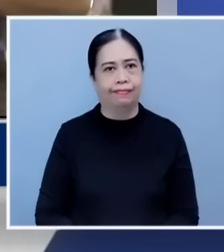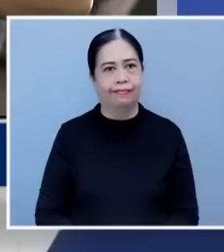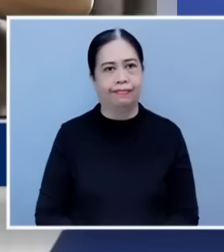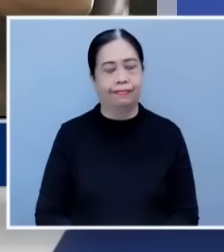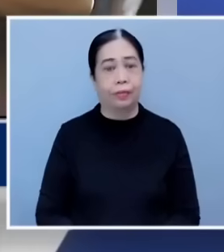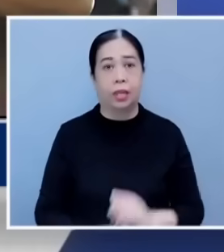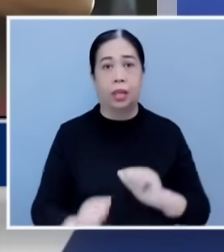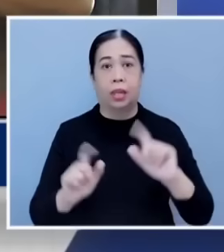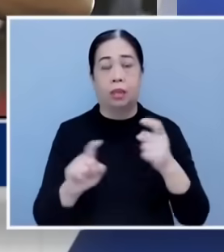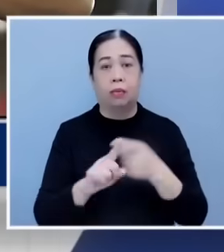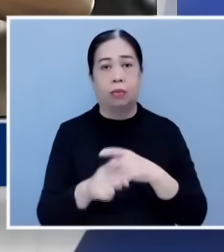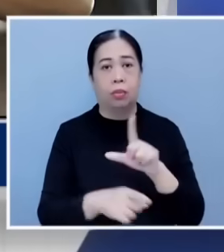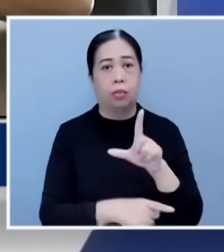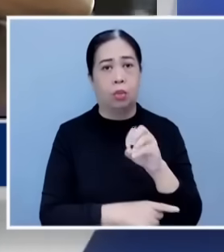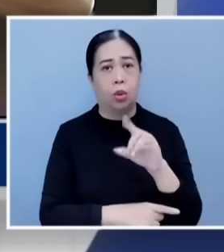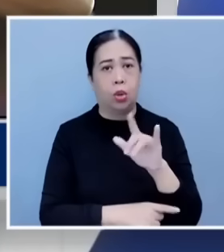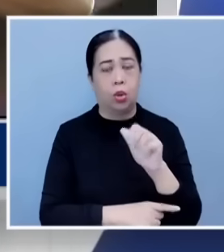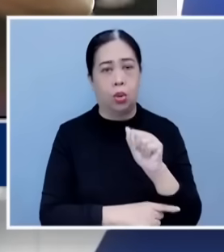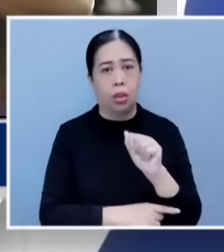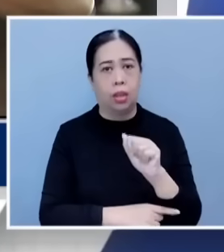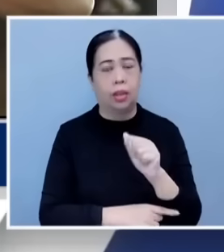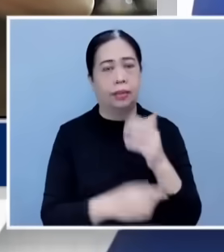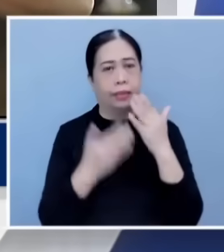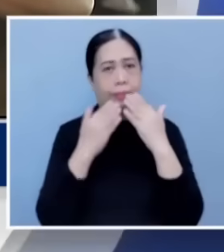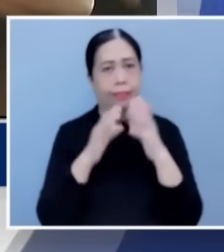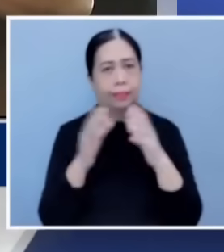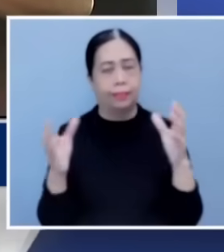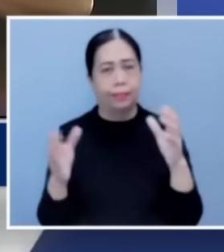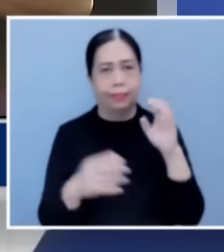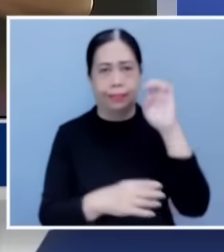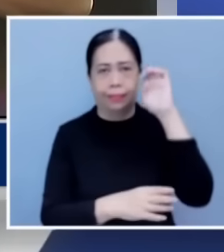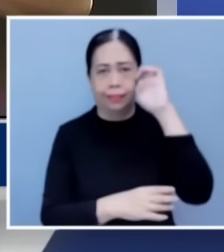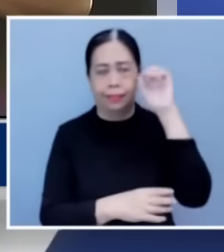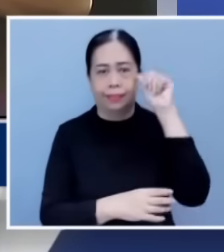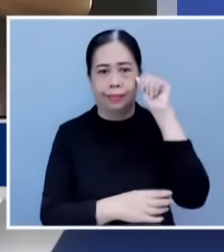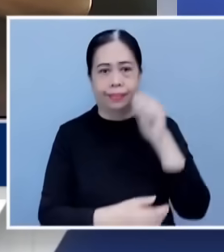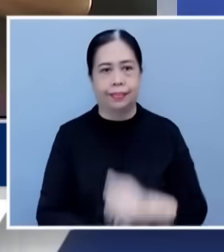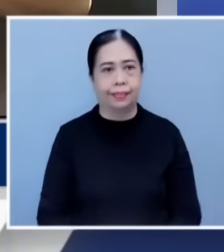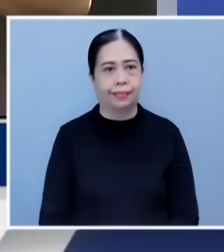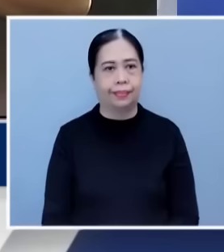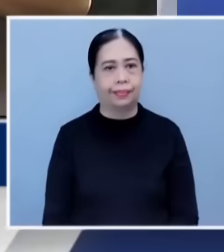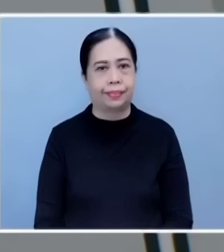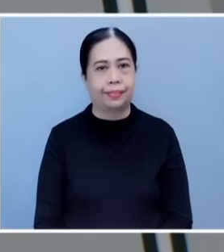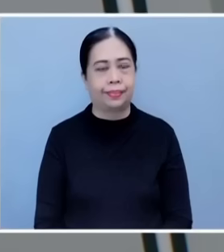Live mula sa Loyola Memorial Park, maraming salamat, Adrian Ayalin.